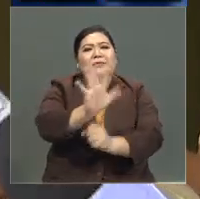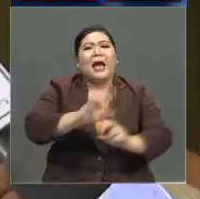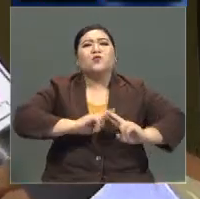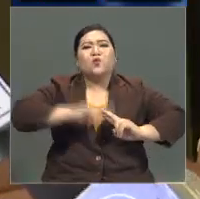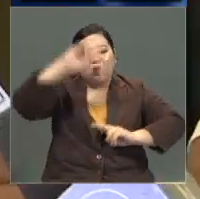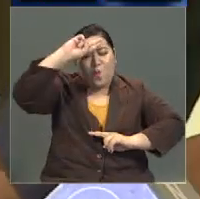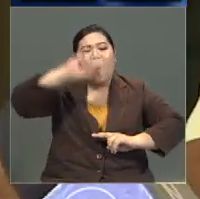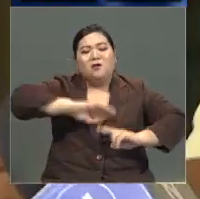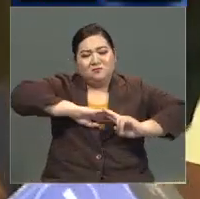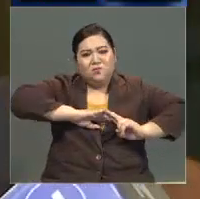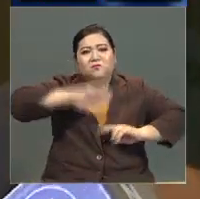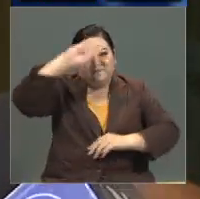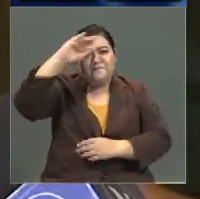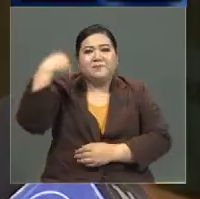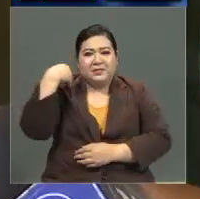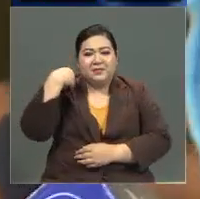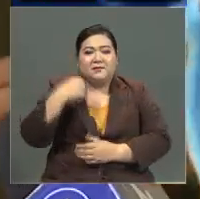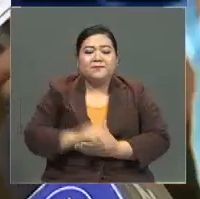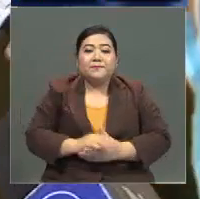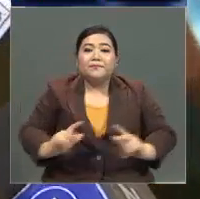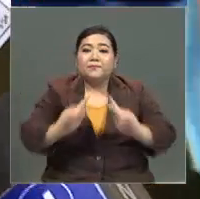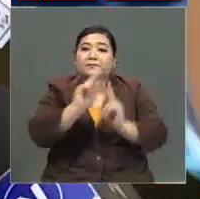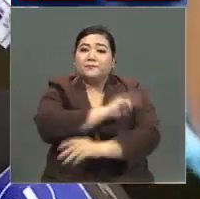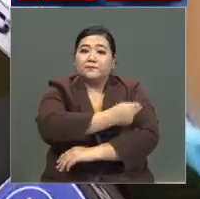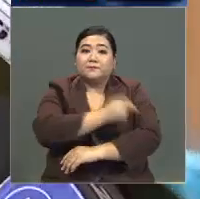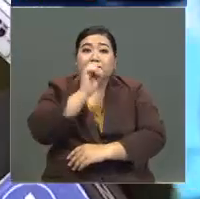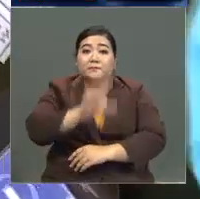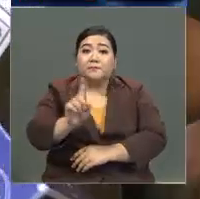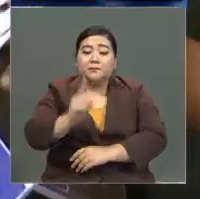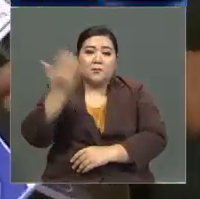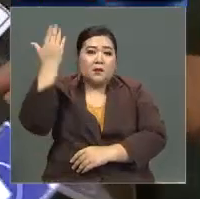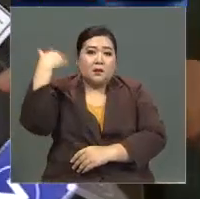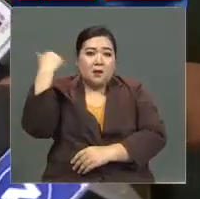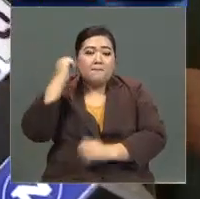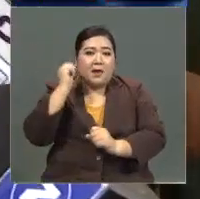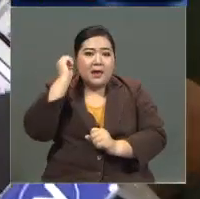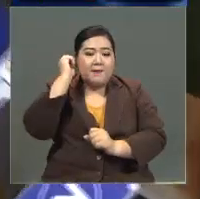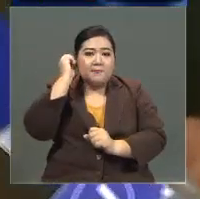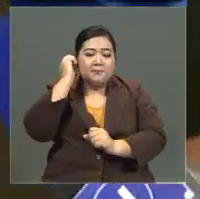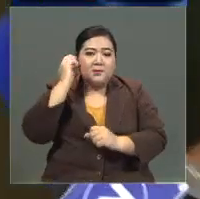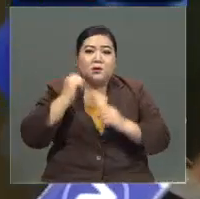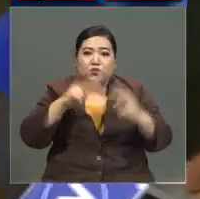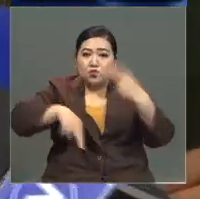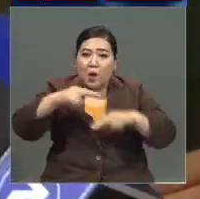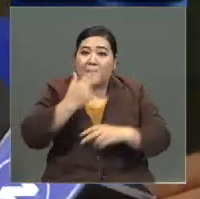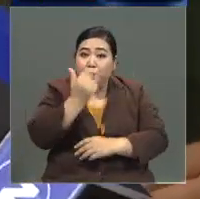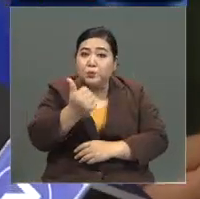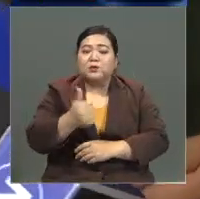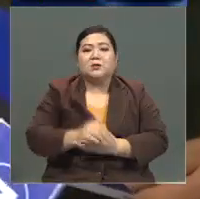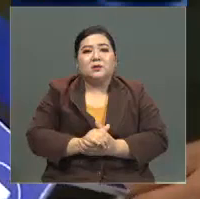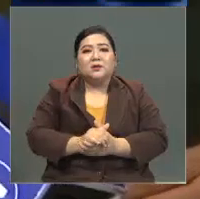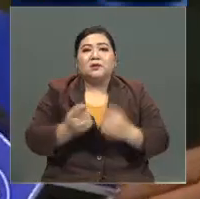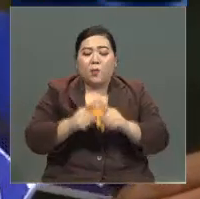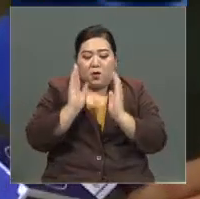งในส่วนของผู้ที่รับผิดชอบกระทรวงสาธารณสุขอย่างท่านอนุทินก็บอกว่าที่ผ่านมาเนี่ยพยายามที่จะดูแลอย่างดีที่สุดนะคะแต่ว่า